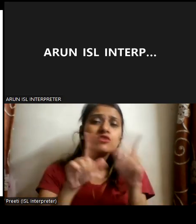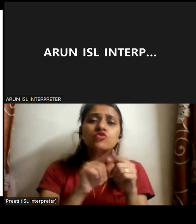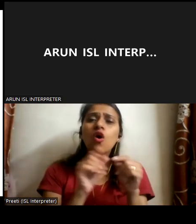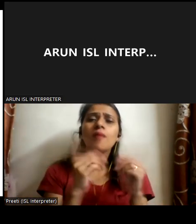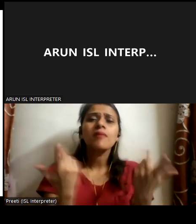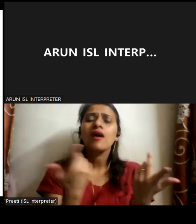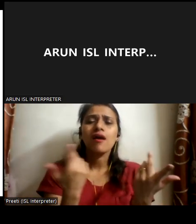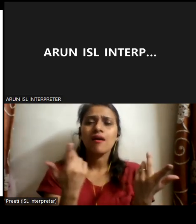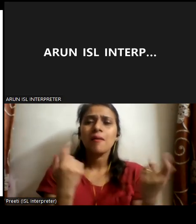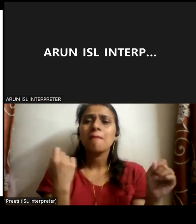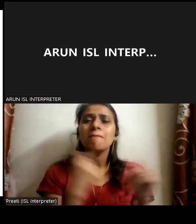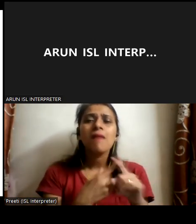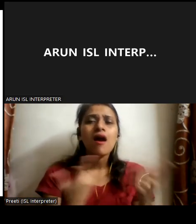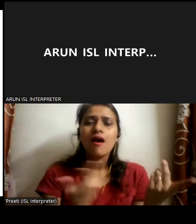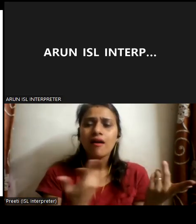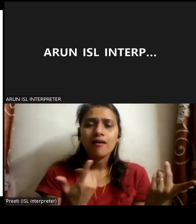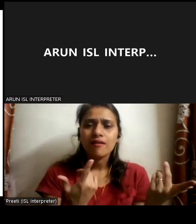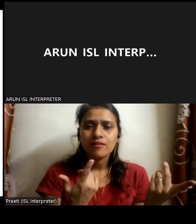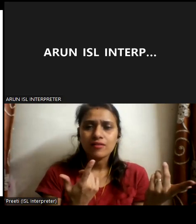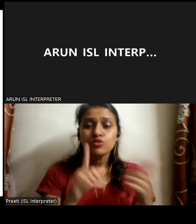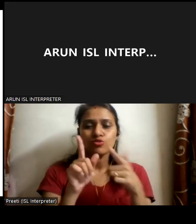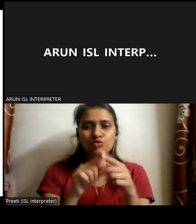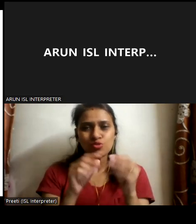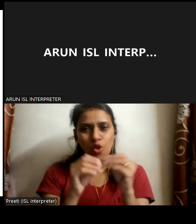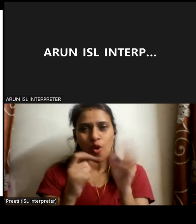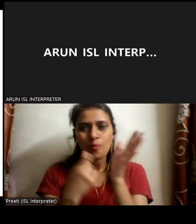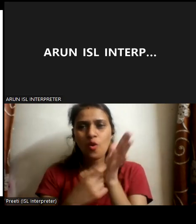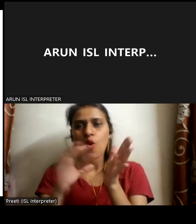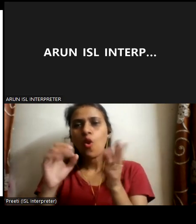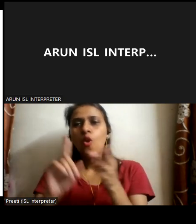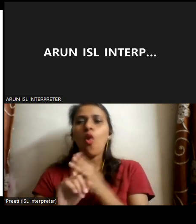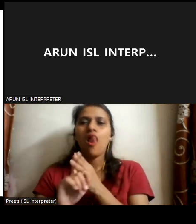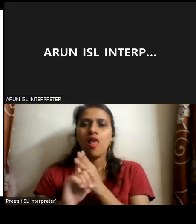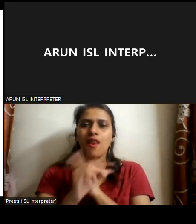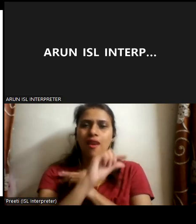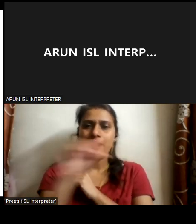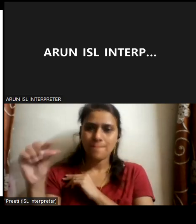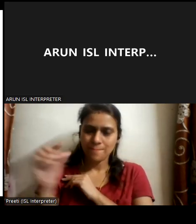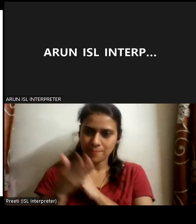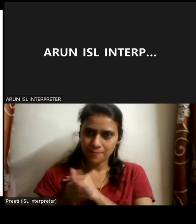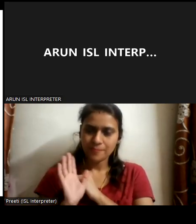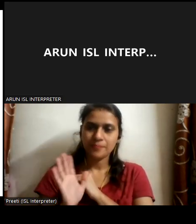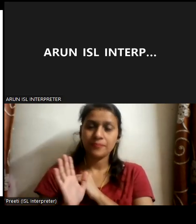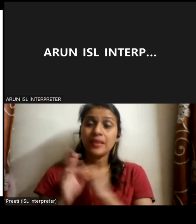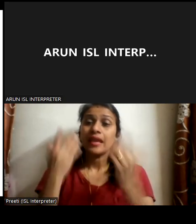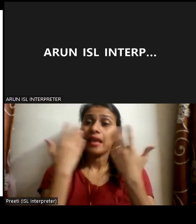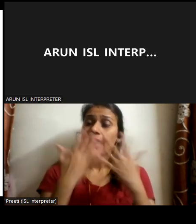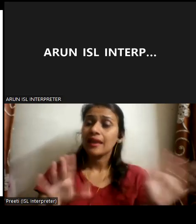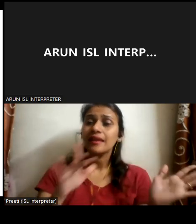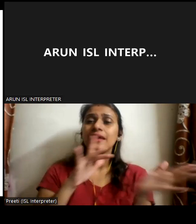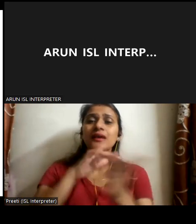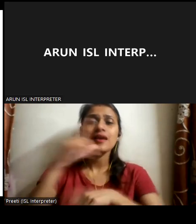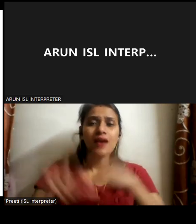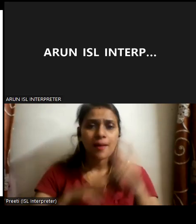roles identify करते हैं कि हर एक स्तर पर, एक किसी भी क्षेत्र में कहां कहां लोगों की जरूरत